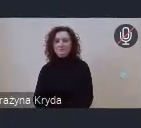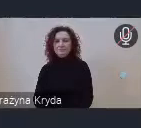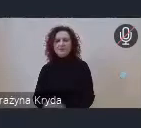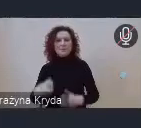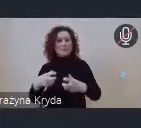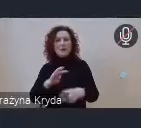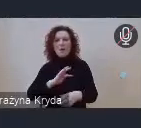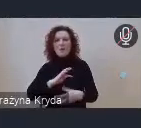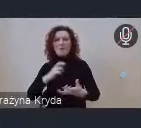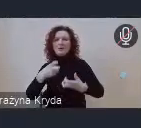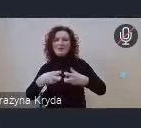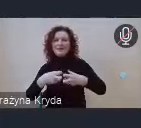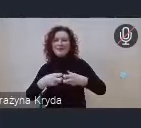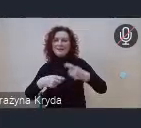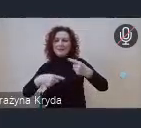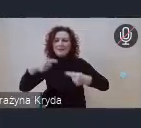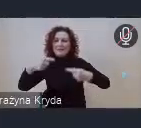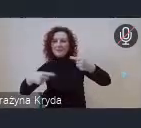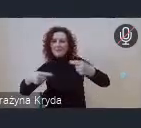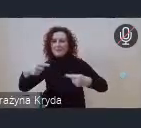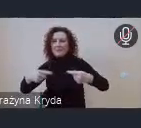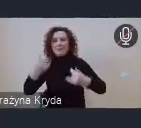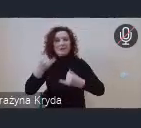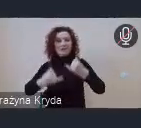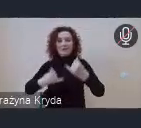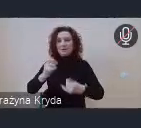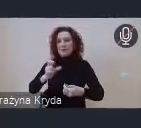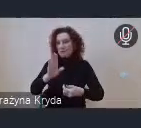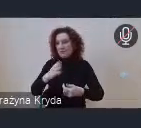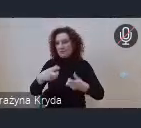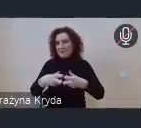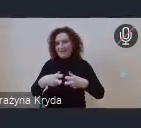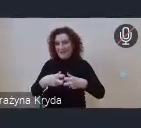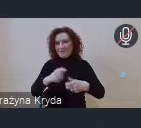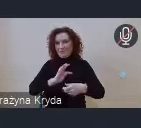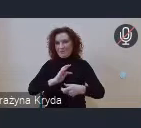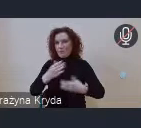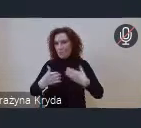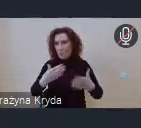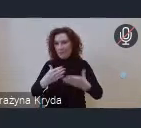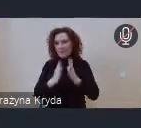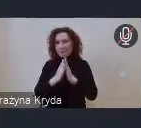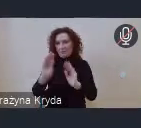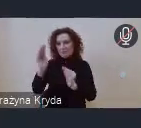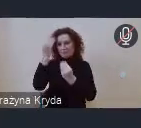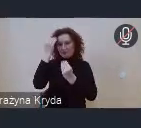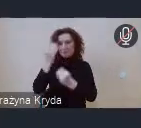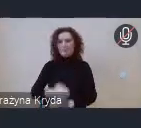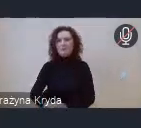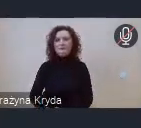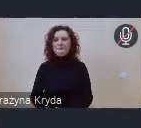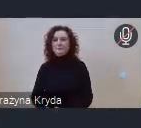się coś działo z moim łączem internetowym Bardzo proszę by byście mi mówili dobrze że coś jest nie w porządku a zatem